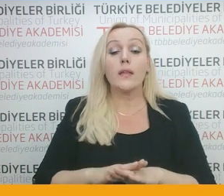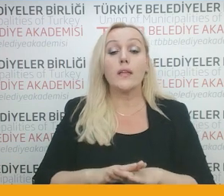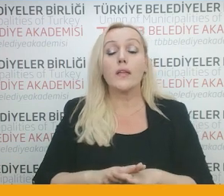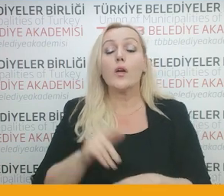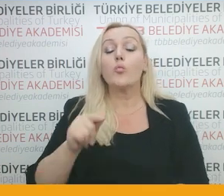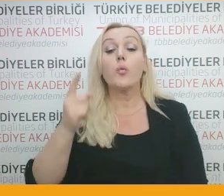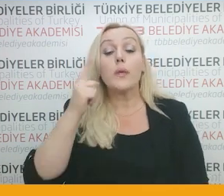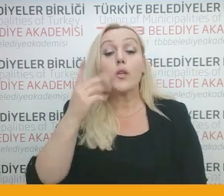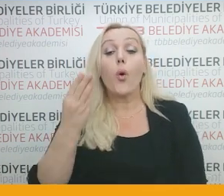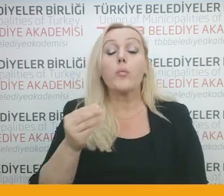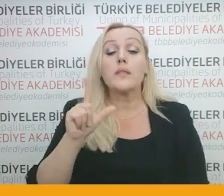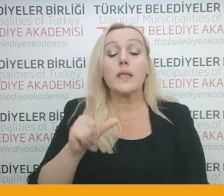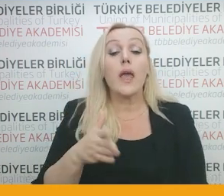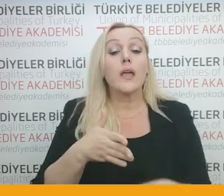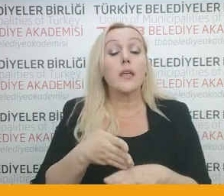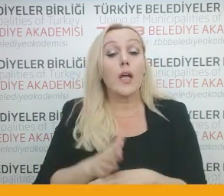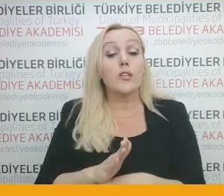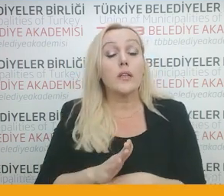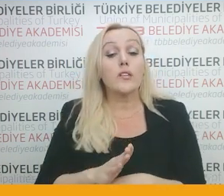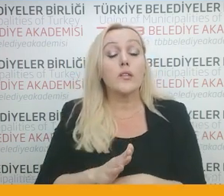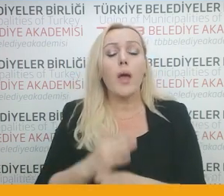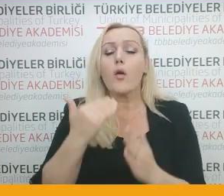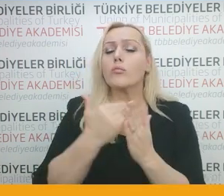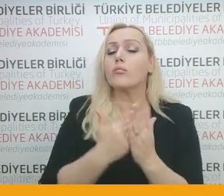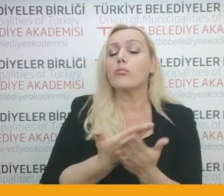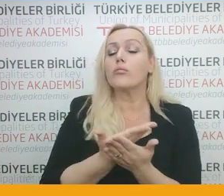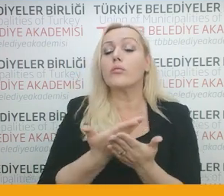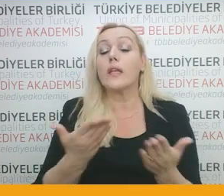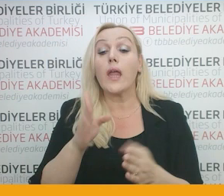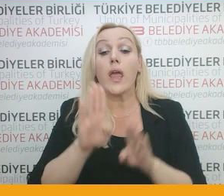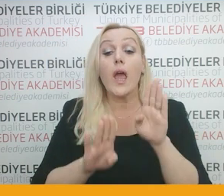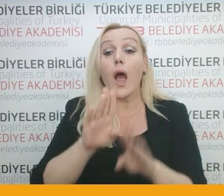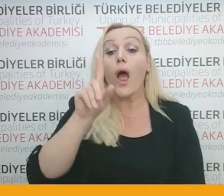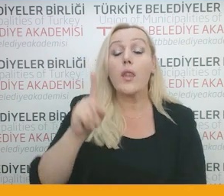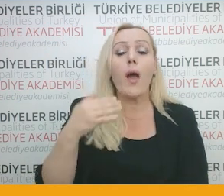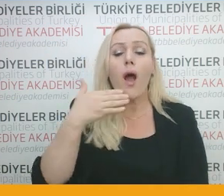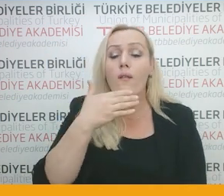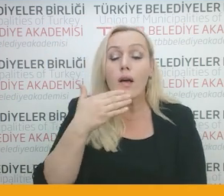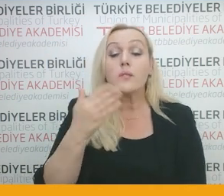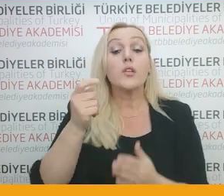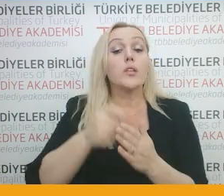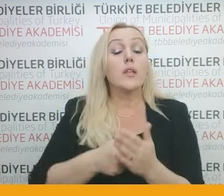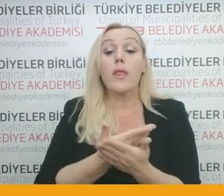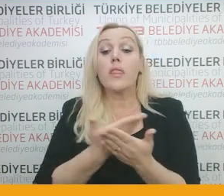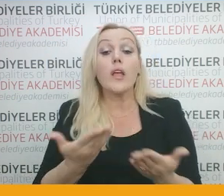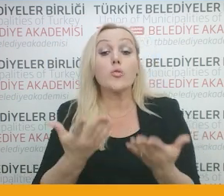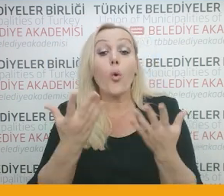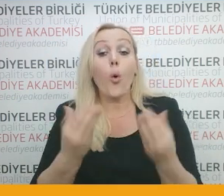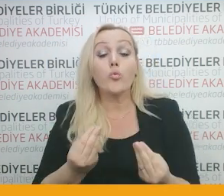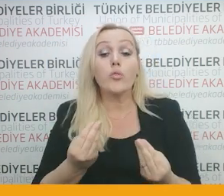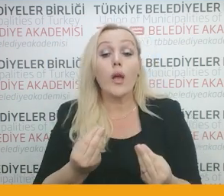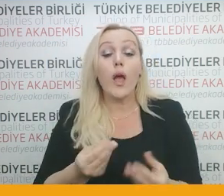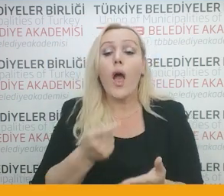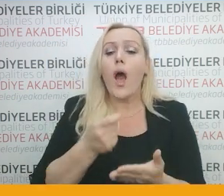gerekir bu bilginin. Gerçekleştirme usulü nedir? İhale mi, avans mı, kredi mi? Bu usul